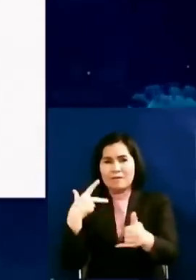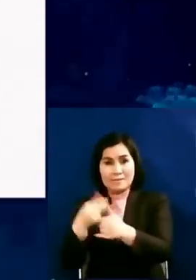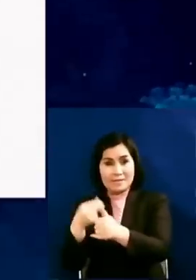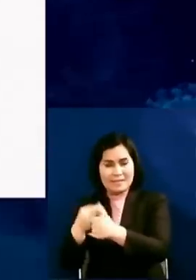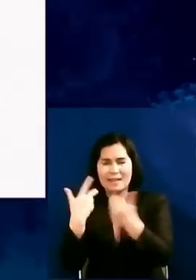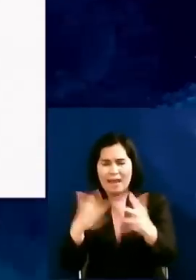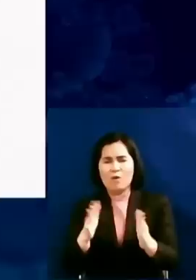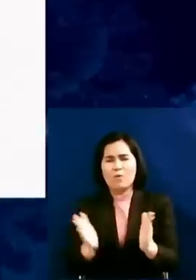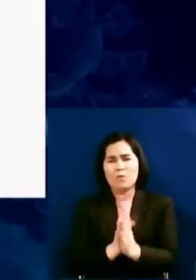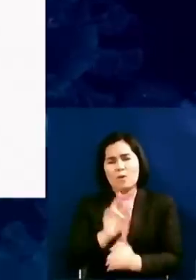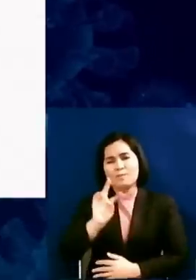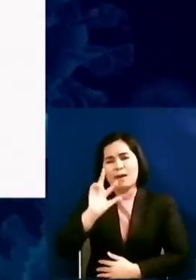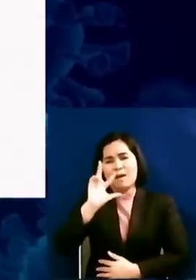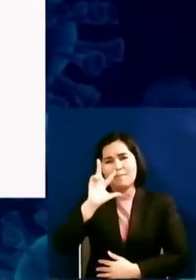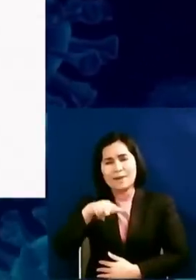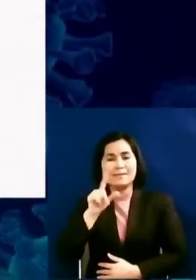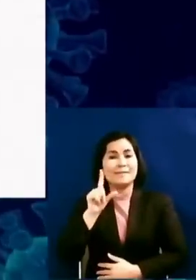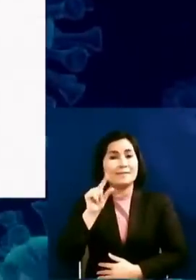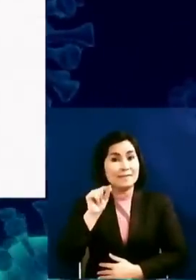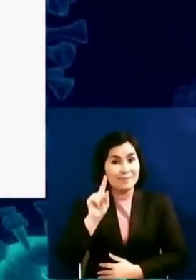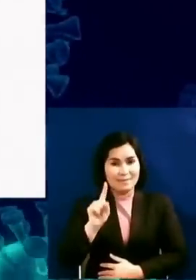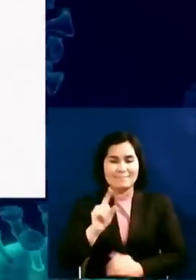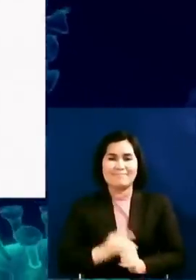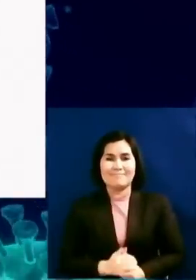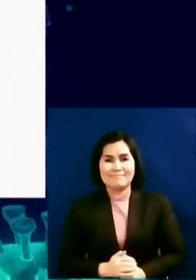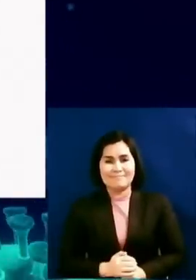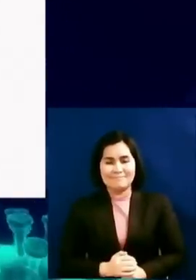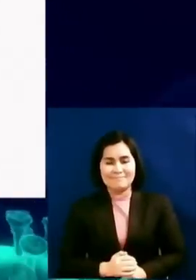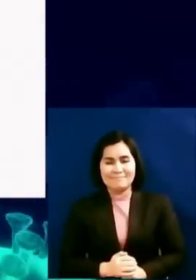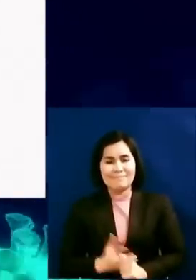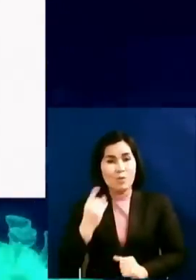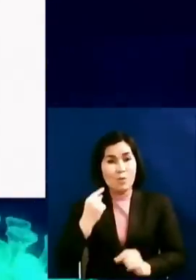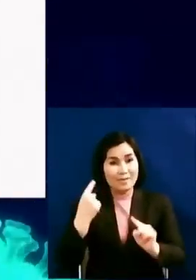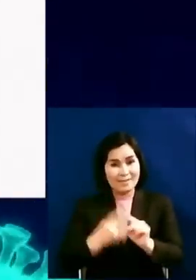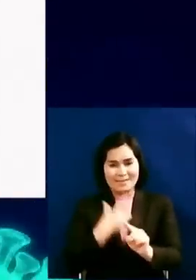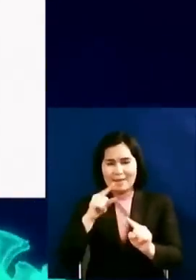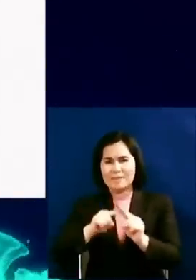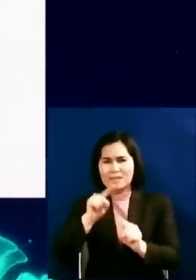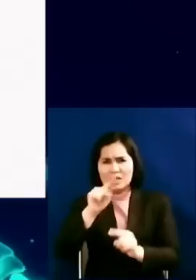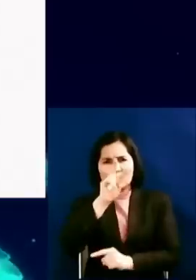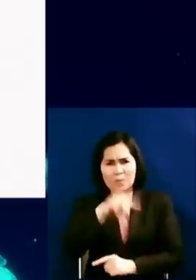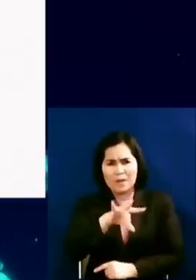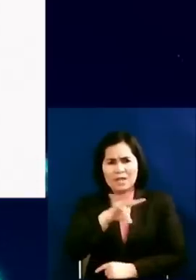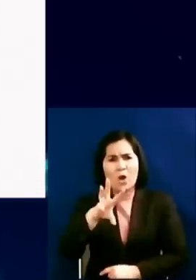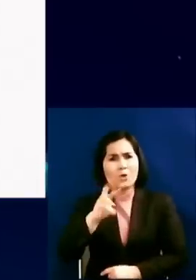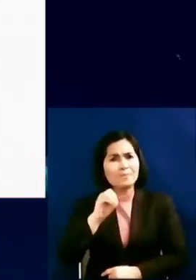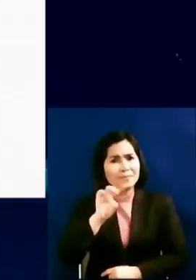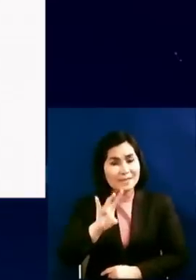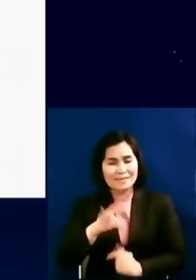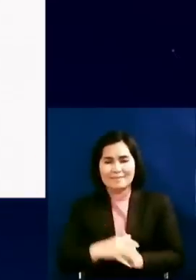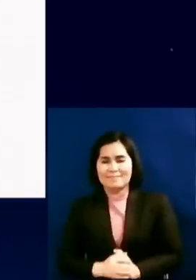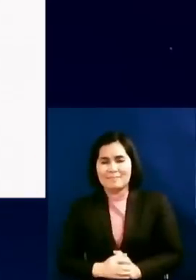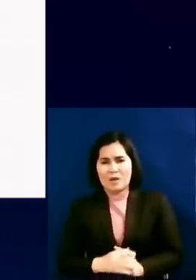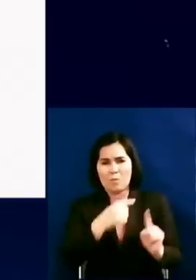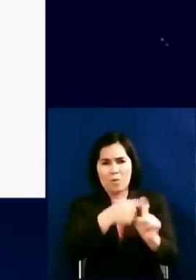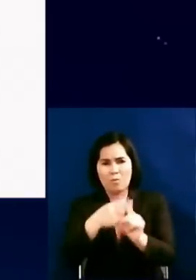มแล้วทั้งหมด 3,021 รายนะครับเมื่อวานก็คือวันที่1เนี่ยมี 2,767 รายเพราะฉะนั้นร